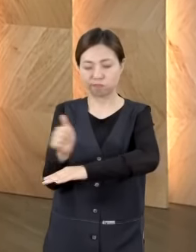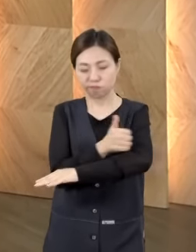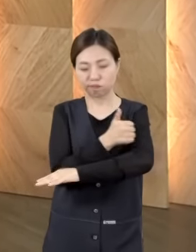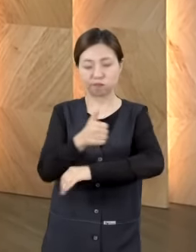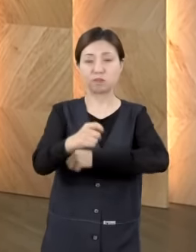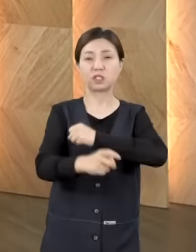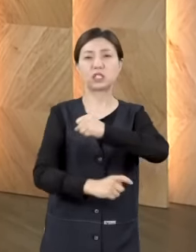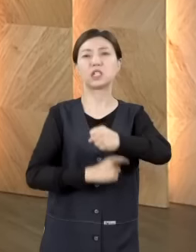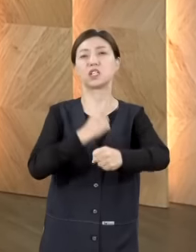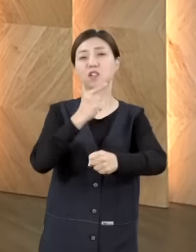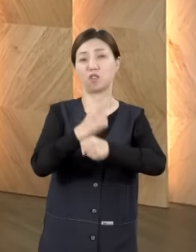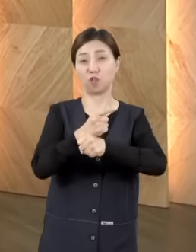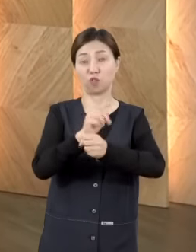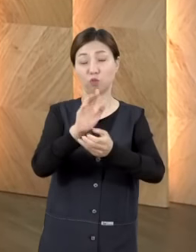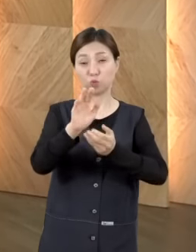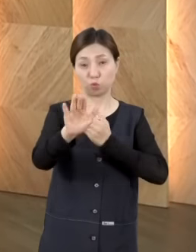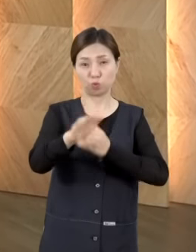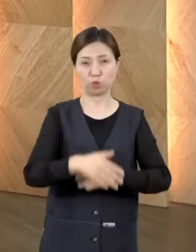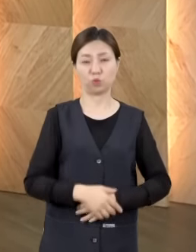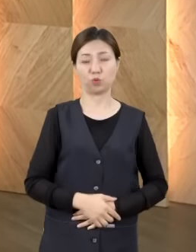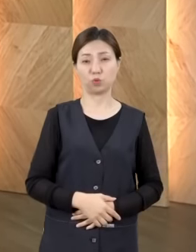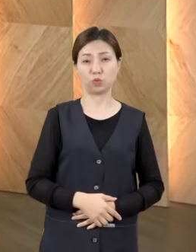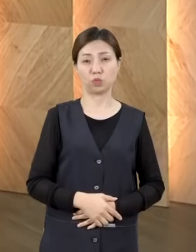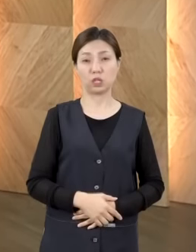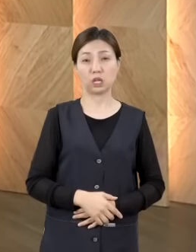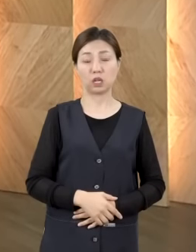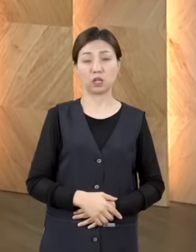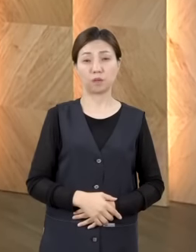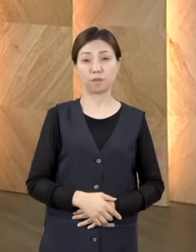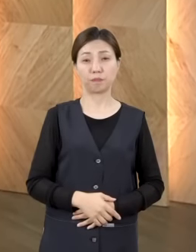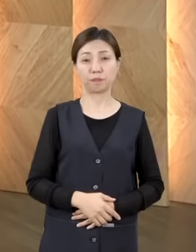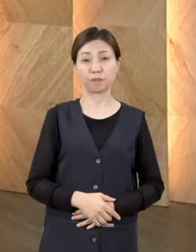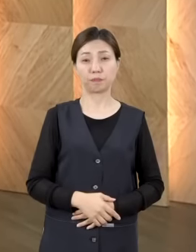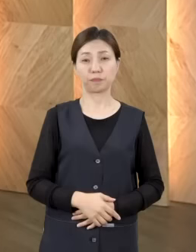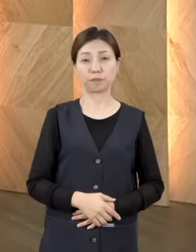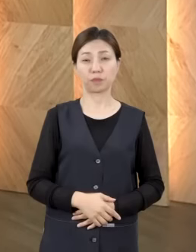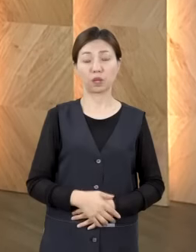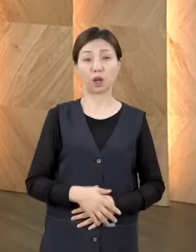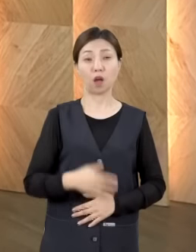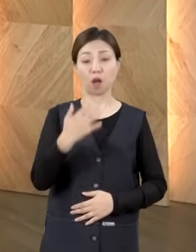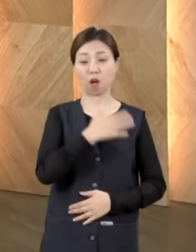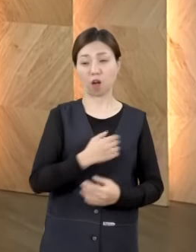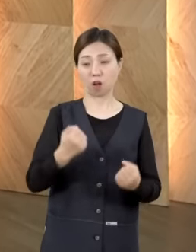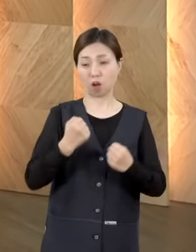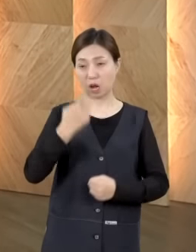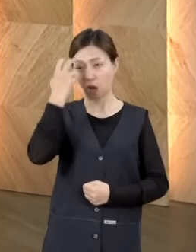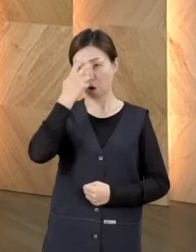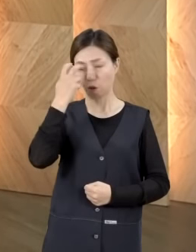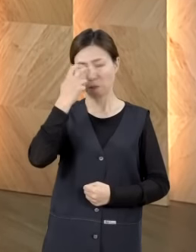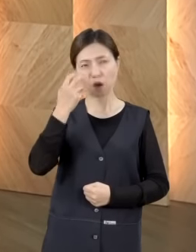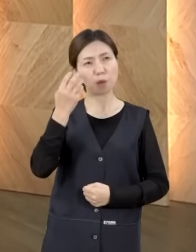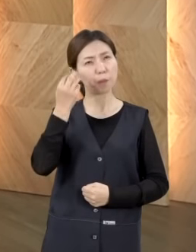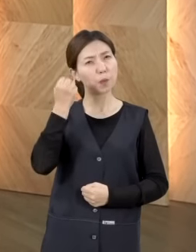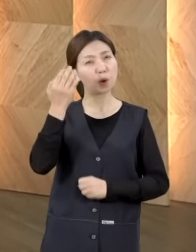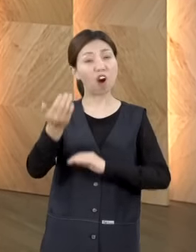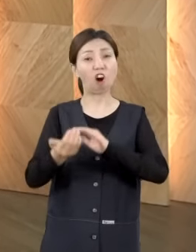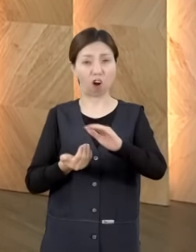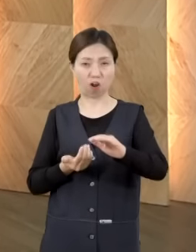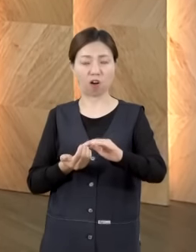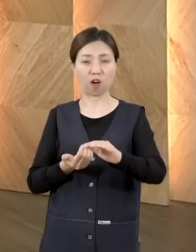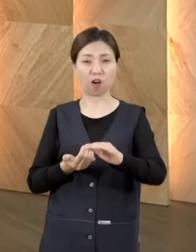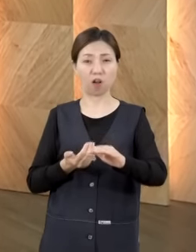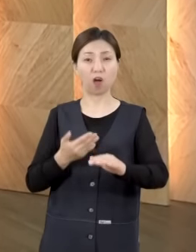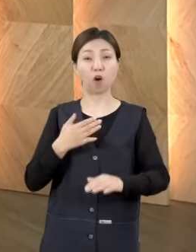지났습니다 그의 건강검진을 앞둔 어느 날이었습니다 어머니는